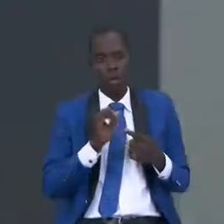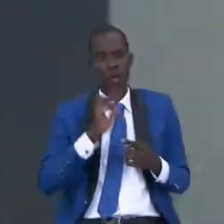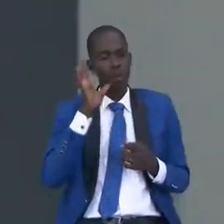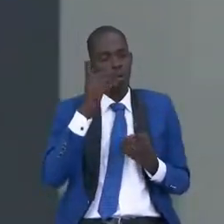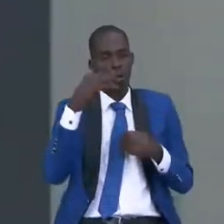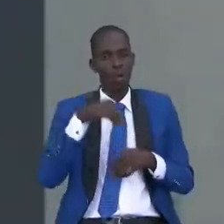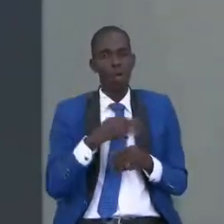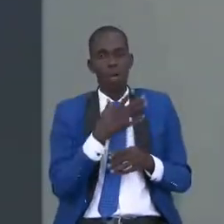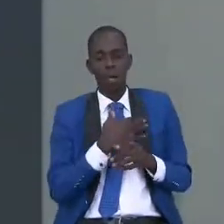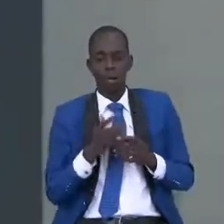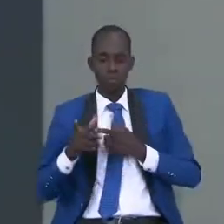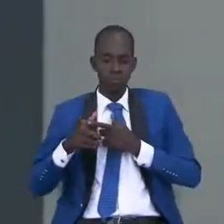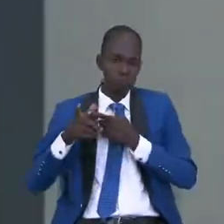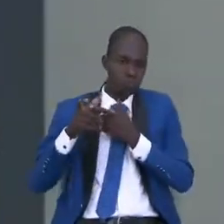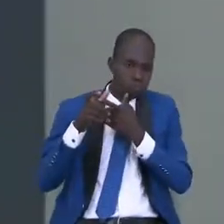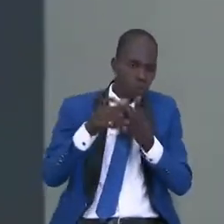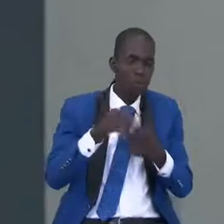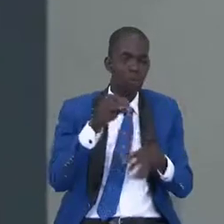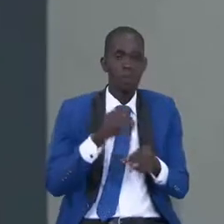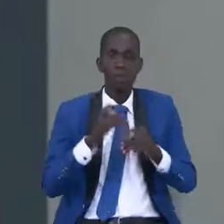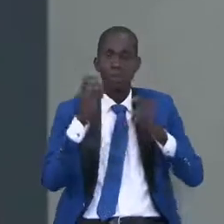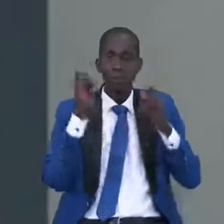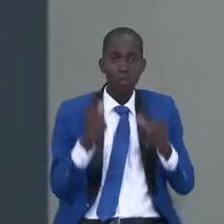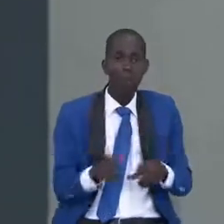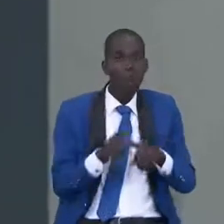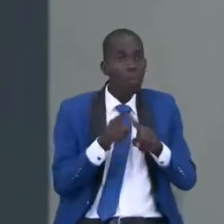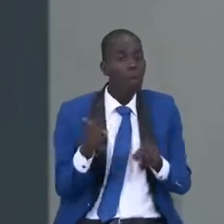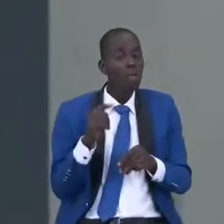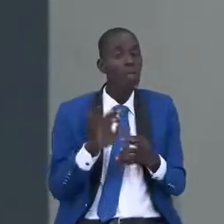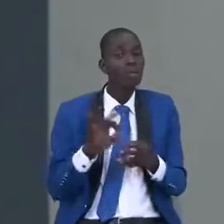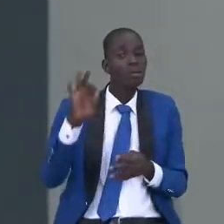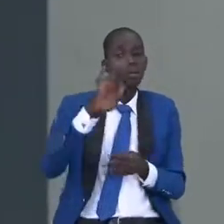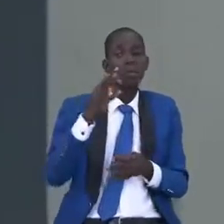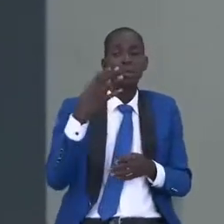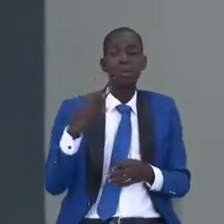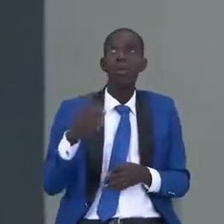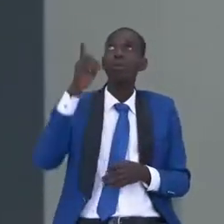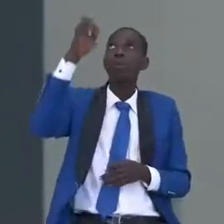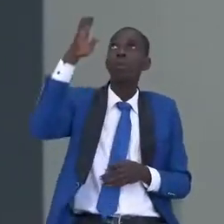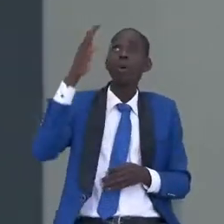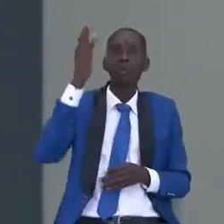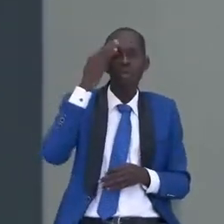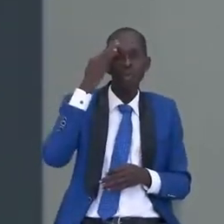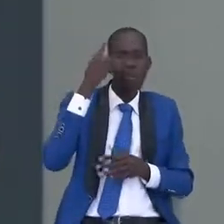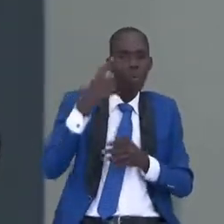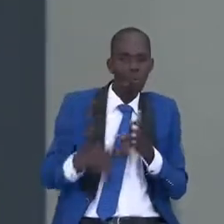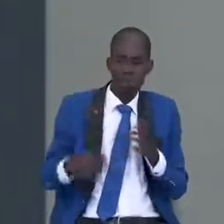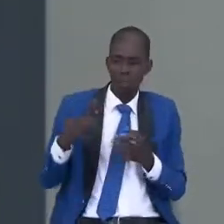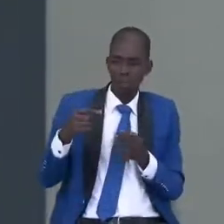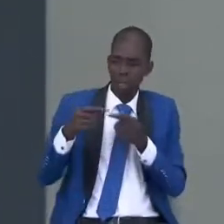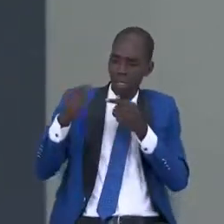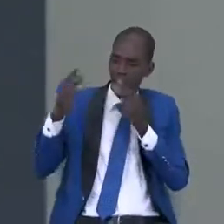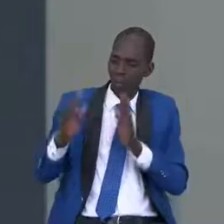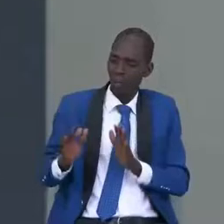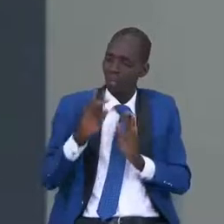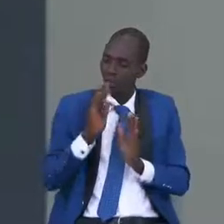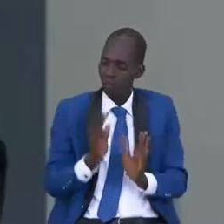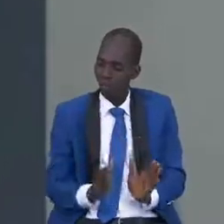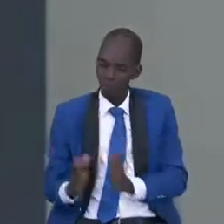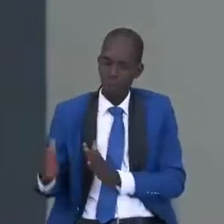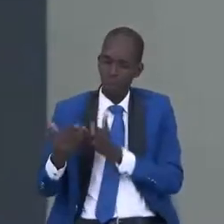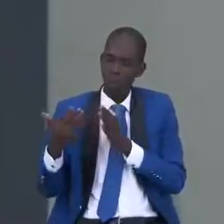comme un grand vent, mais l'Esprit de Dieu sait ce que l'ennemi planifie avant même qu'il ne